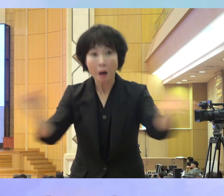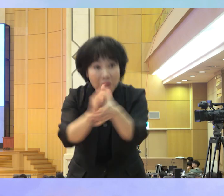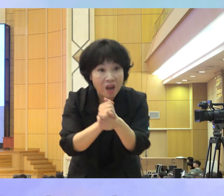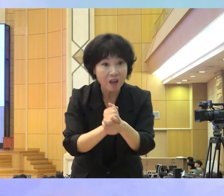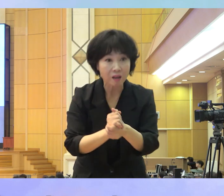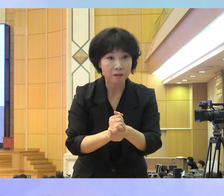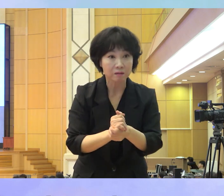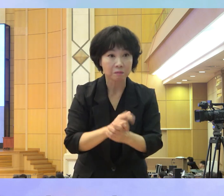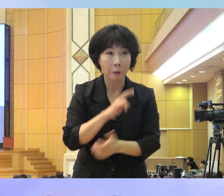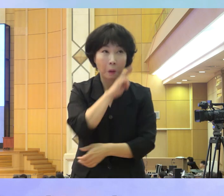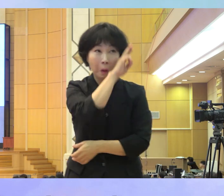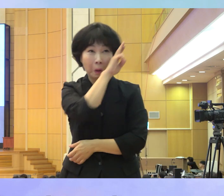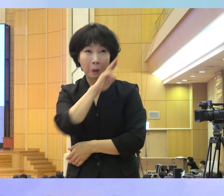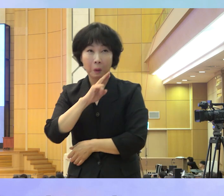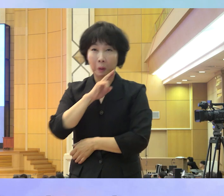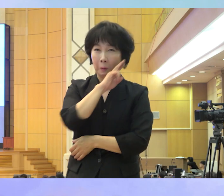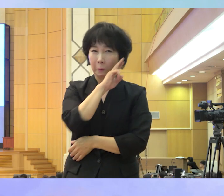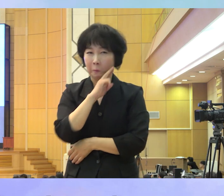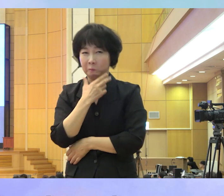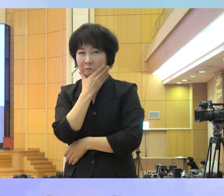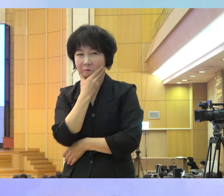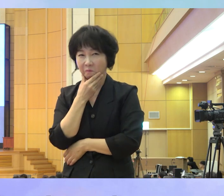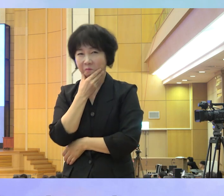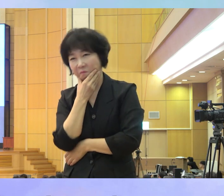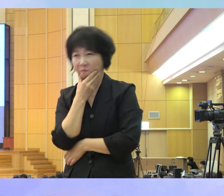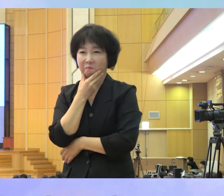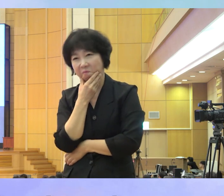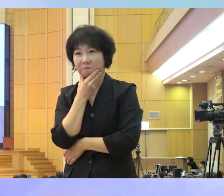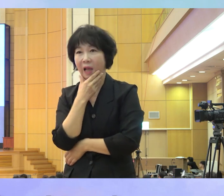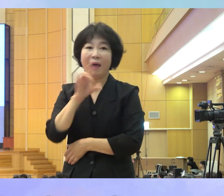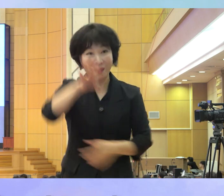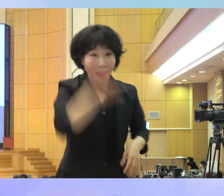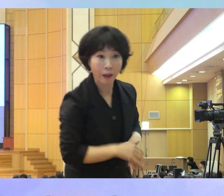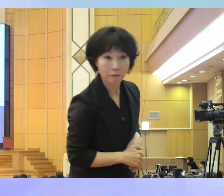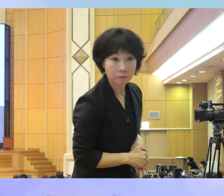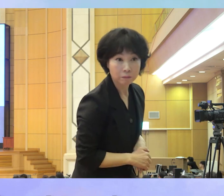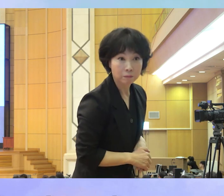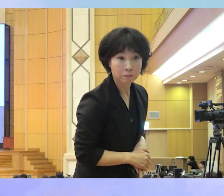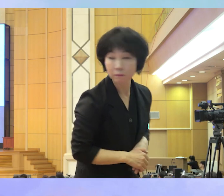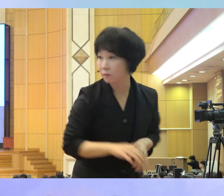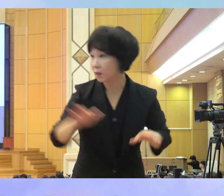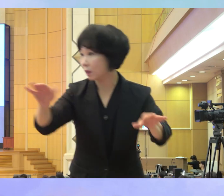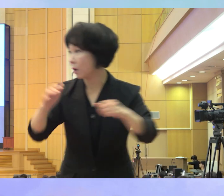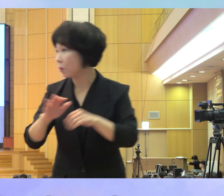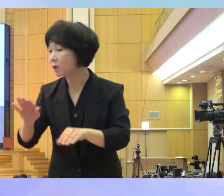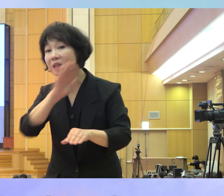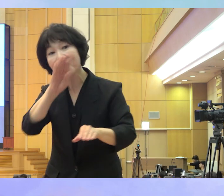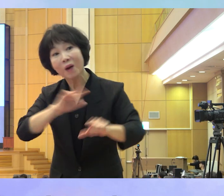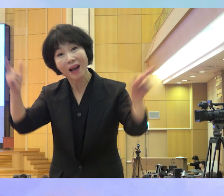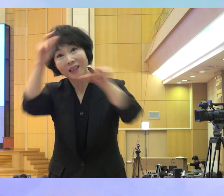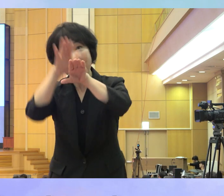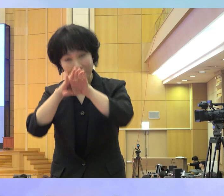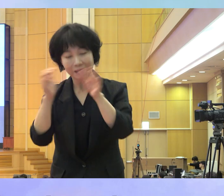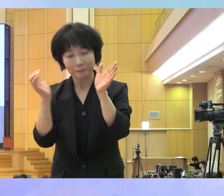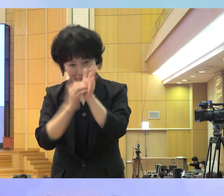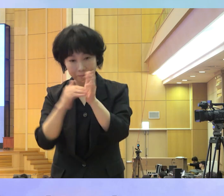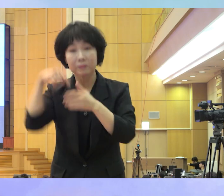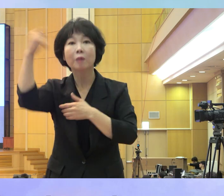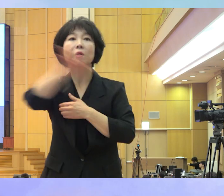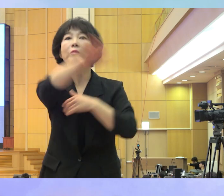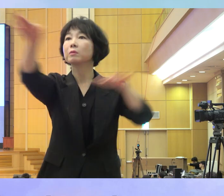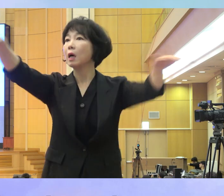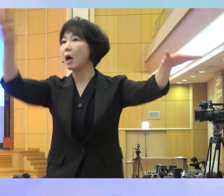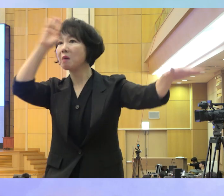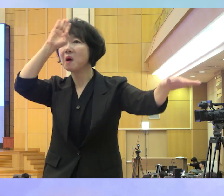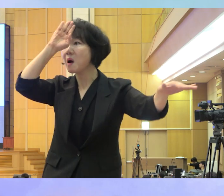거예요. 그래서 제가 어떤 경우에 보면 주일날 뭐 말씀 증거하고 그 다음에 또 아프신 분들 위해서